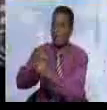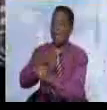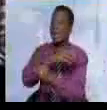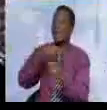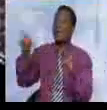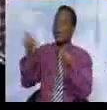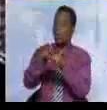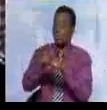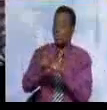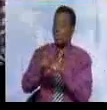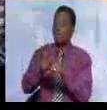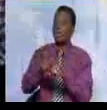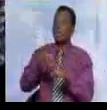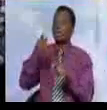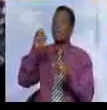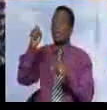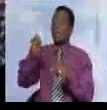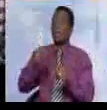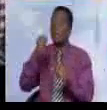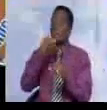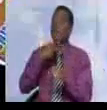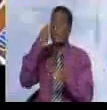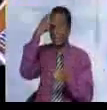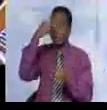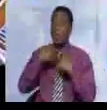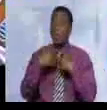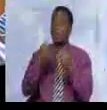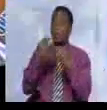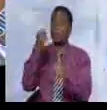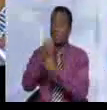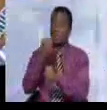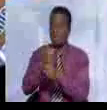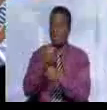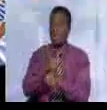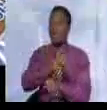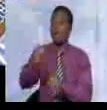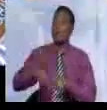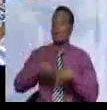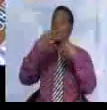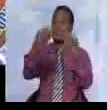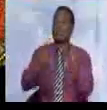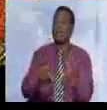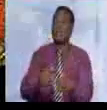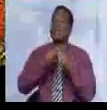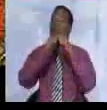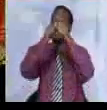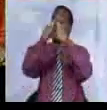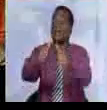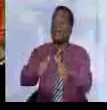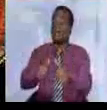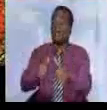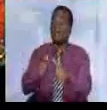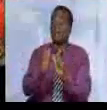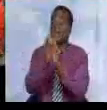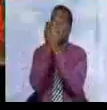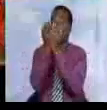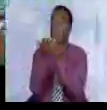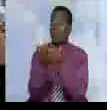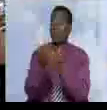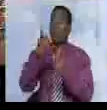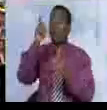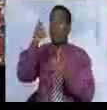des enfants dans les plantations de cacao. Il a par ailleurs transmis les félicitations de ses supérieurs hiérarchiques aux membres